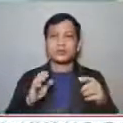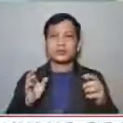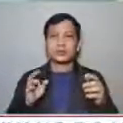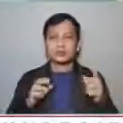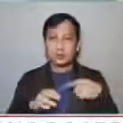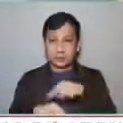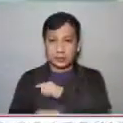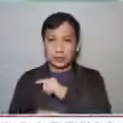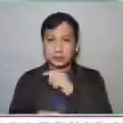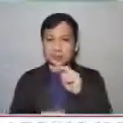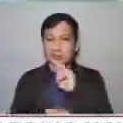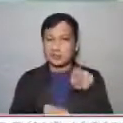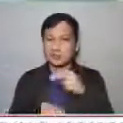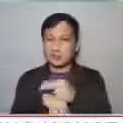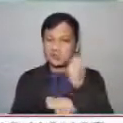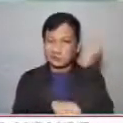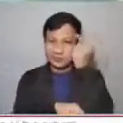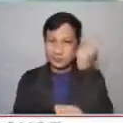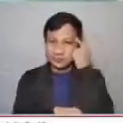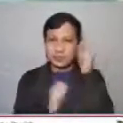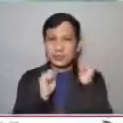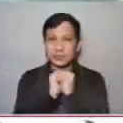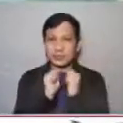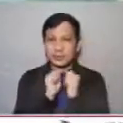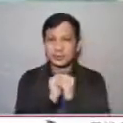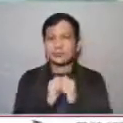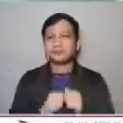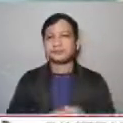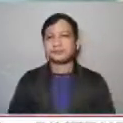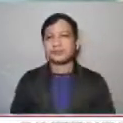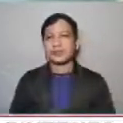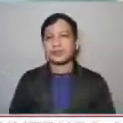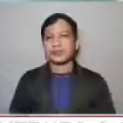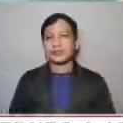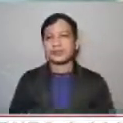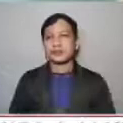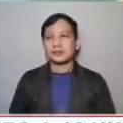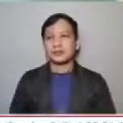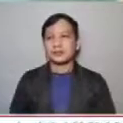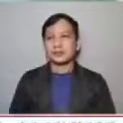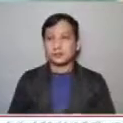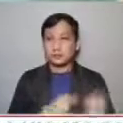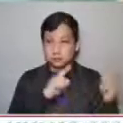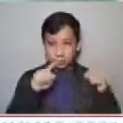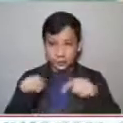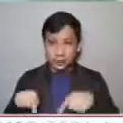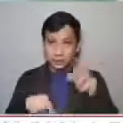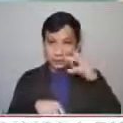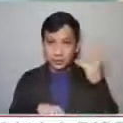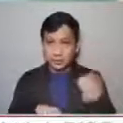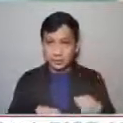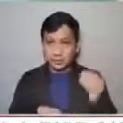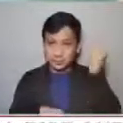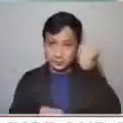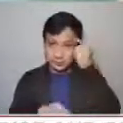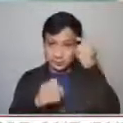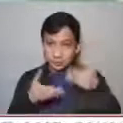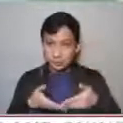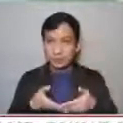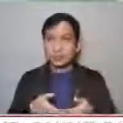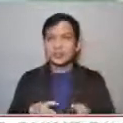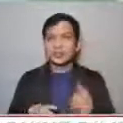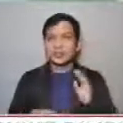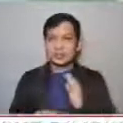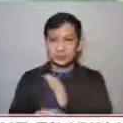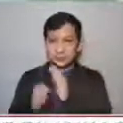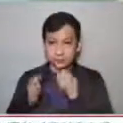ng COVID-19 sa Agoncillo, 4 sa Balayan, dyan yan sa Don Leon Martinez Memorial Evacuation at 3